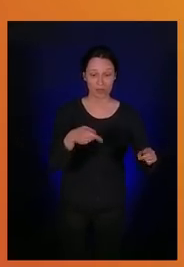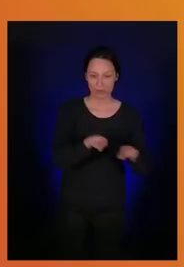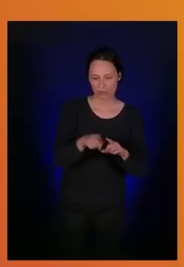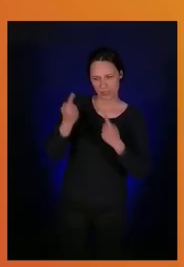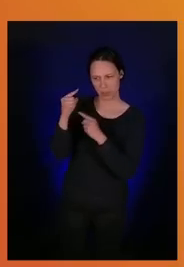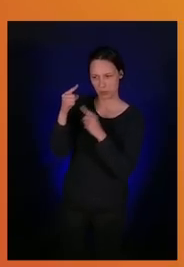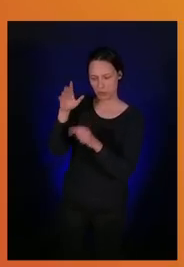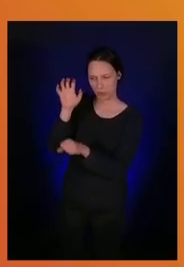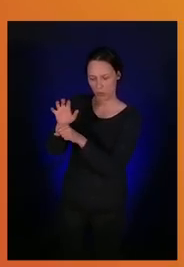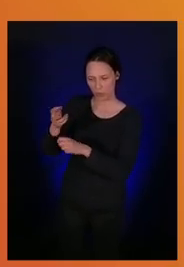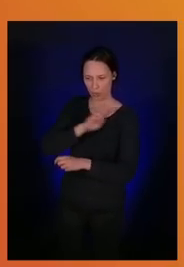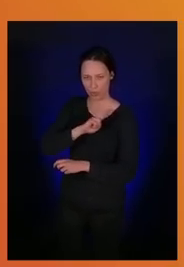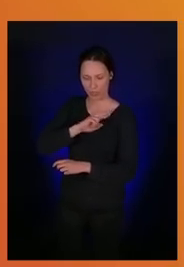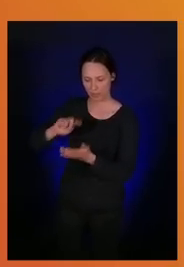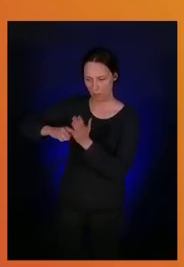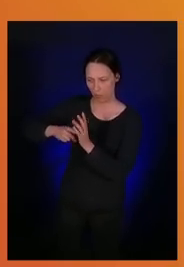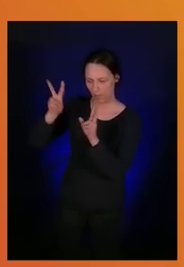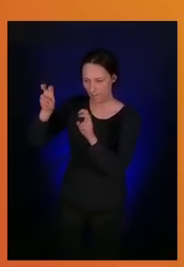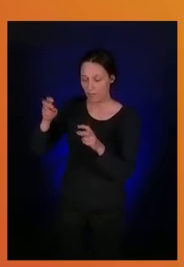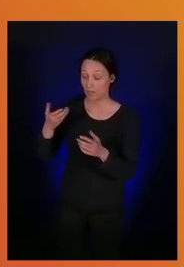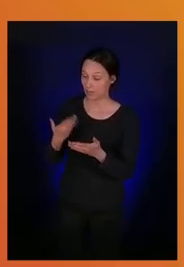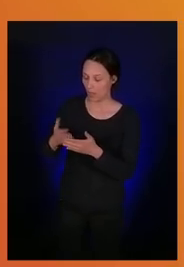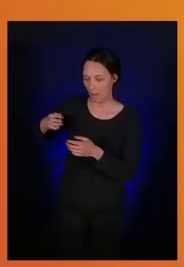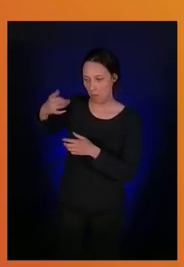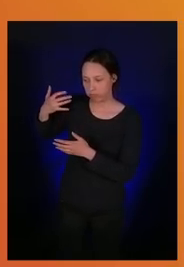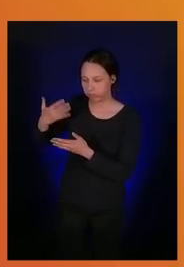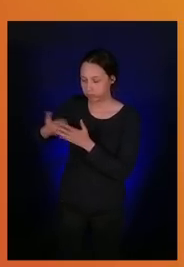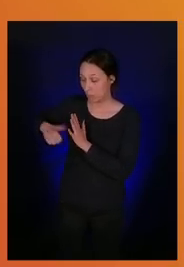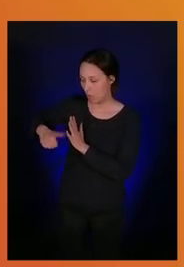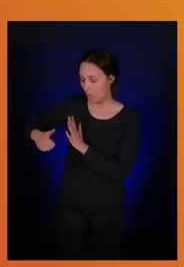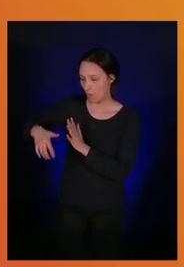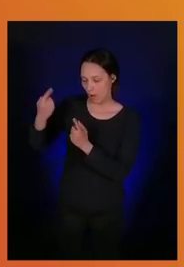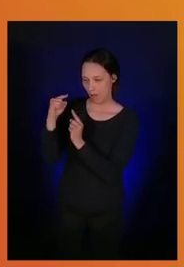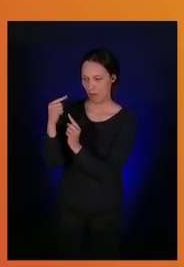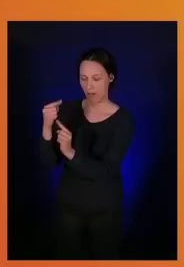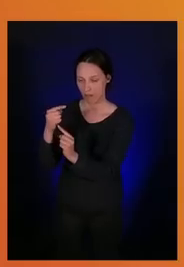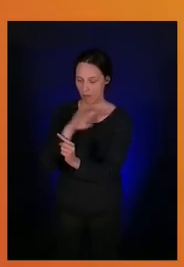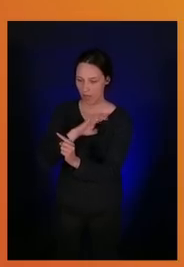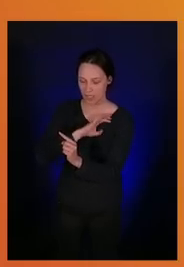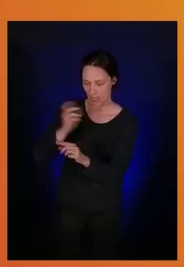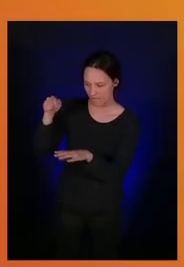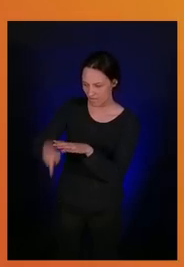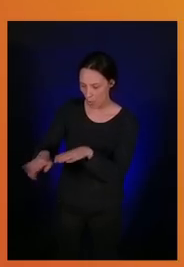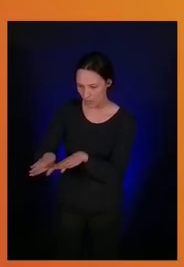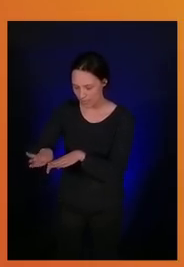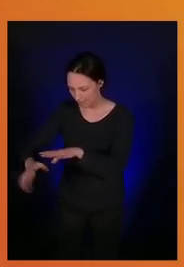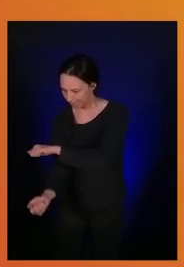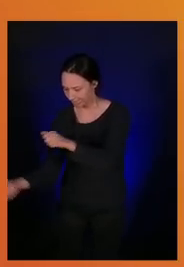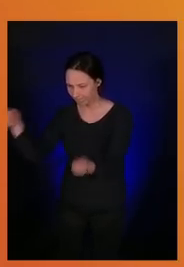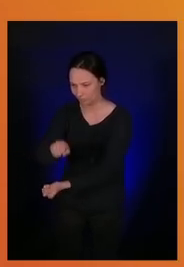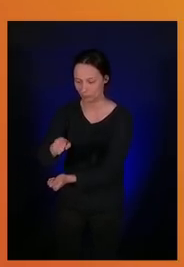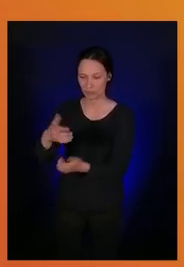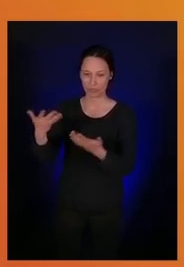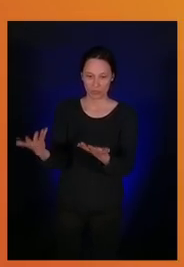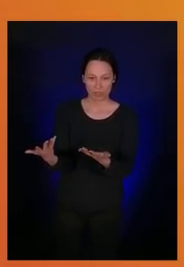un énorme travail d'explication a été mené durant de longs mois pour expliquer le changement de fond du système. Matériel, débat, c'est toute